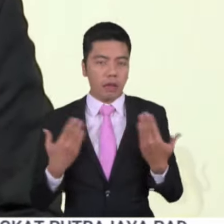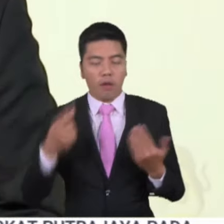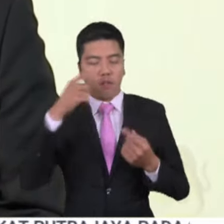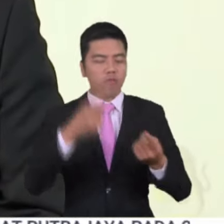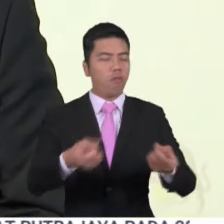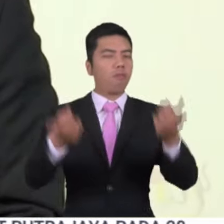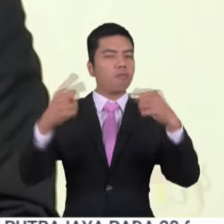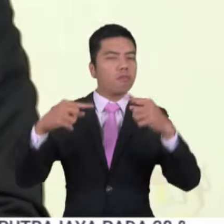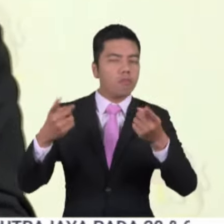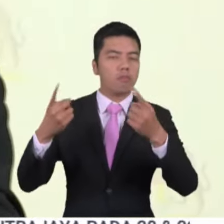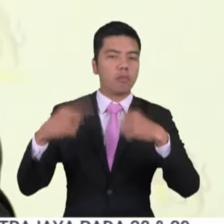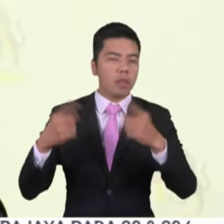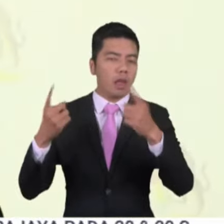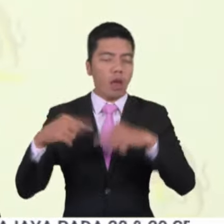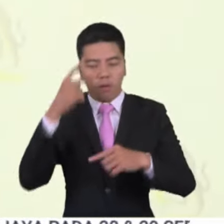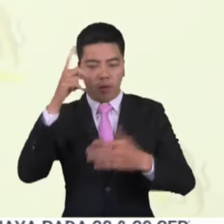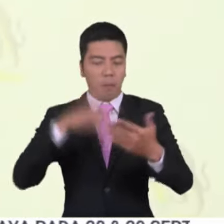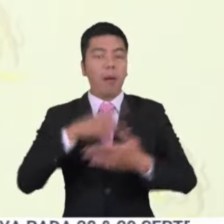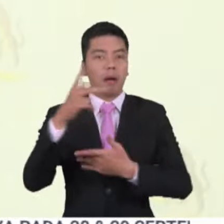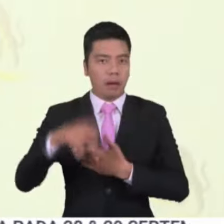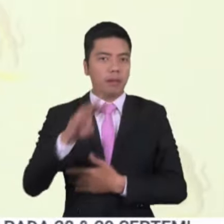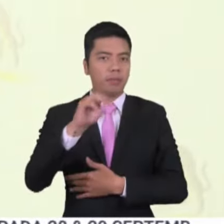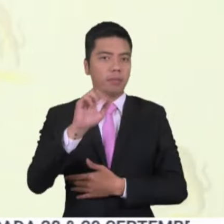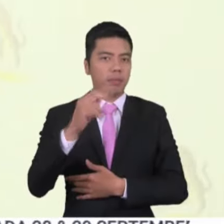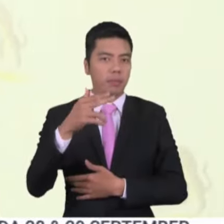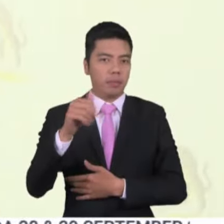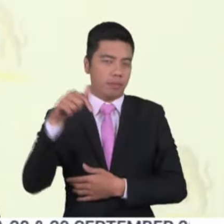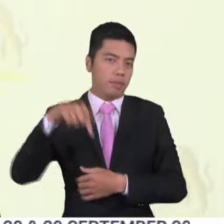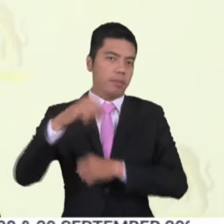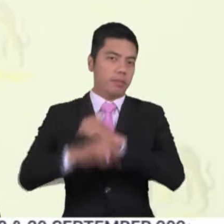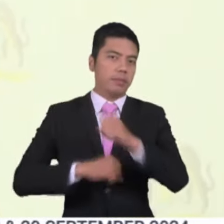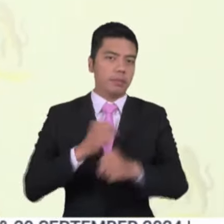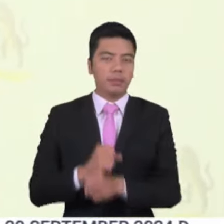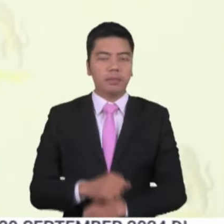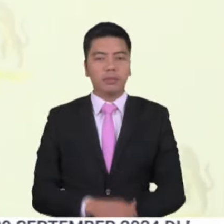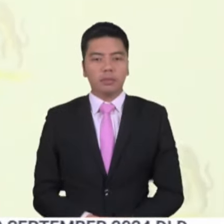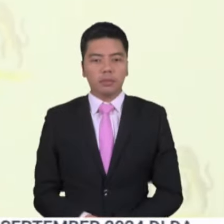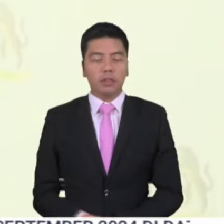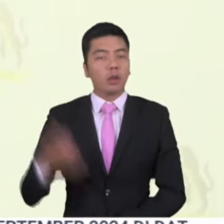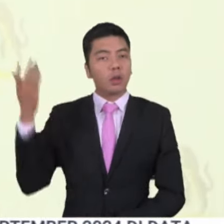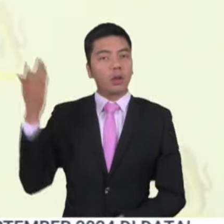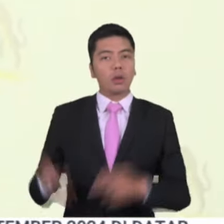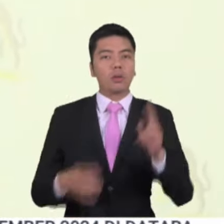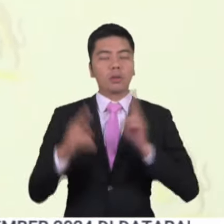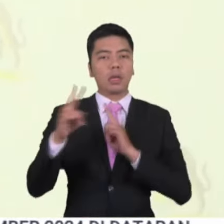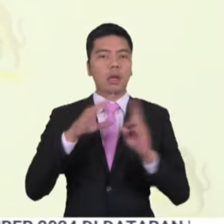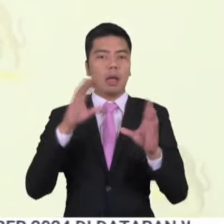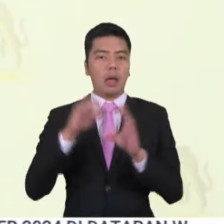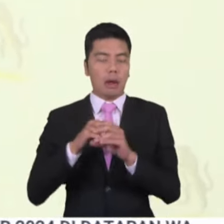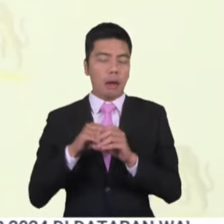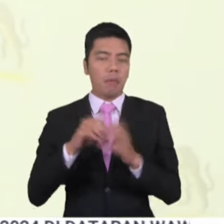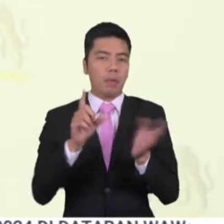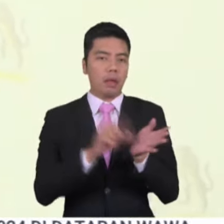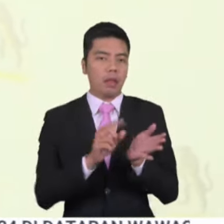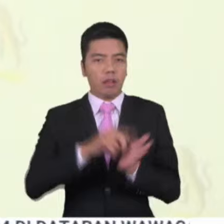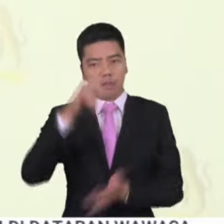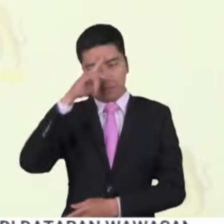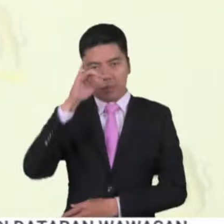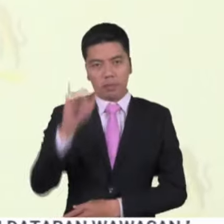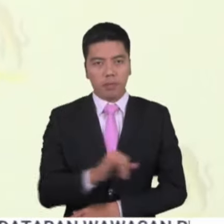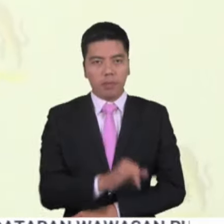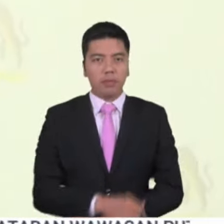kehadiran bagi program Mahar tahun ini. Beliau berkata demikian pada sidang media mingguan di Putrajaya.